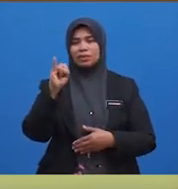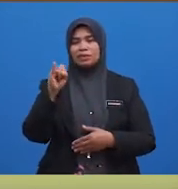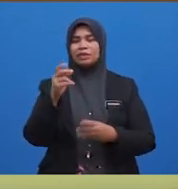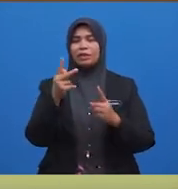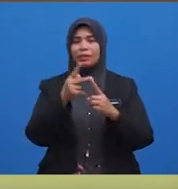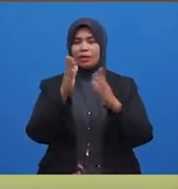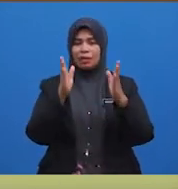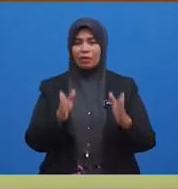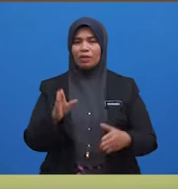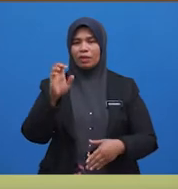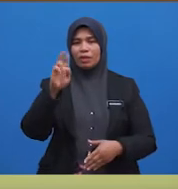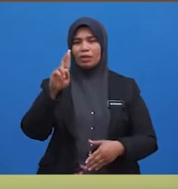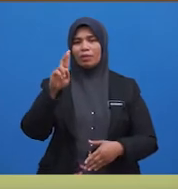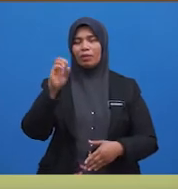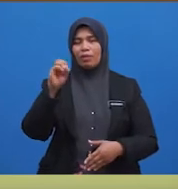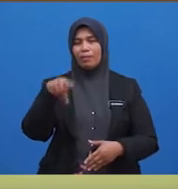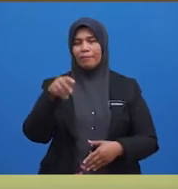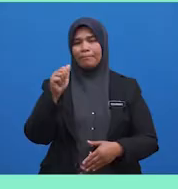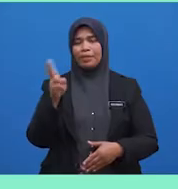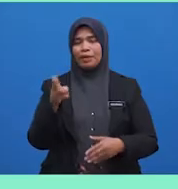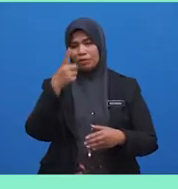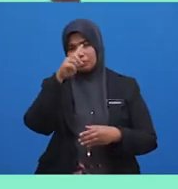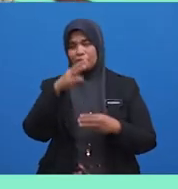untuk memajukan kegiatan perlombongan di Pahang.